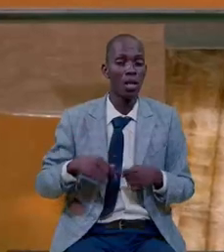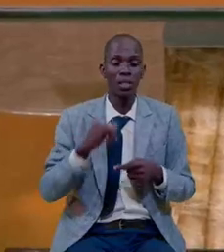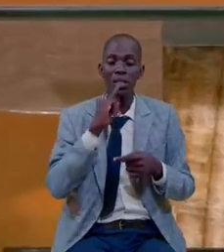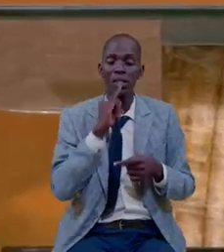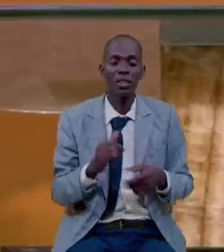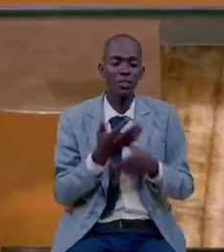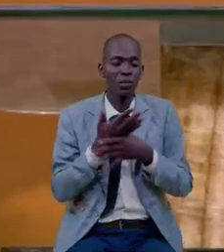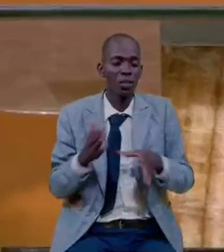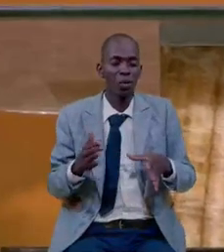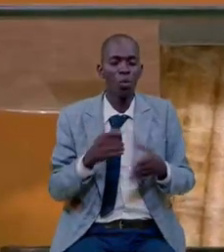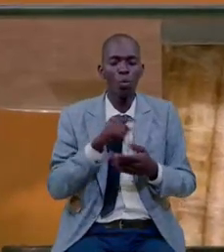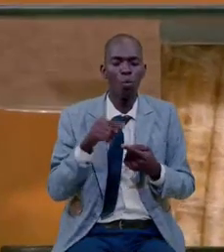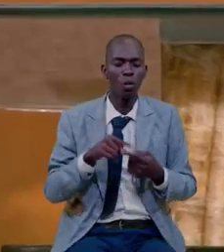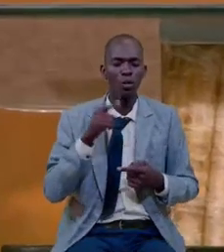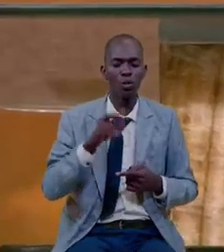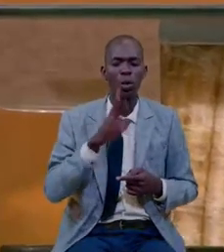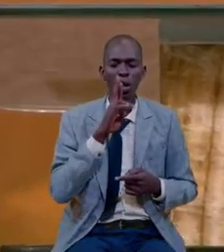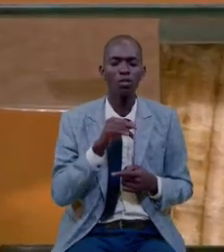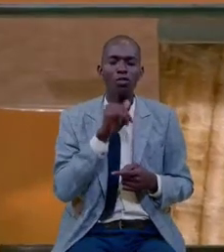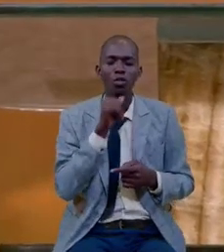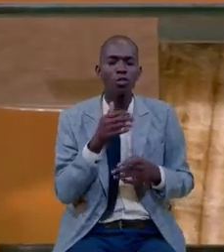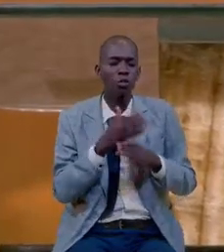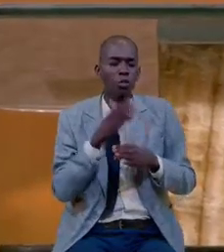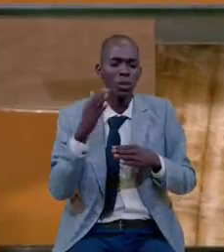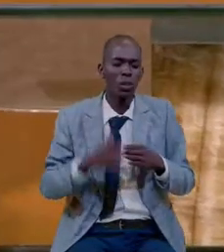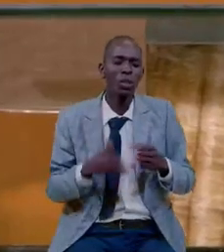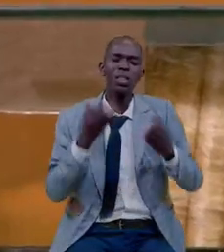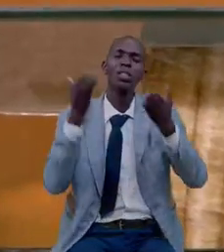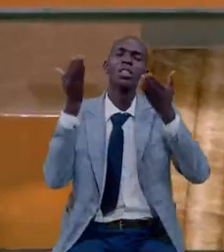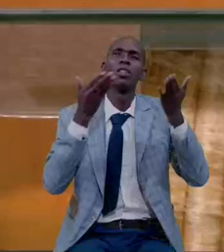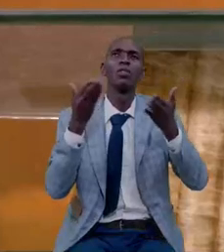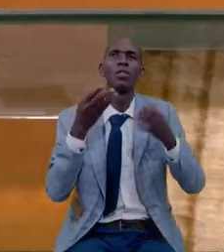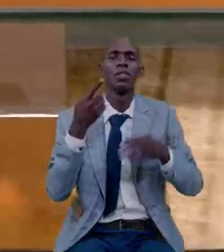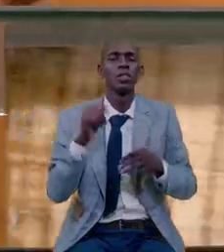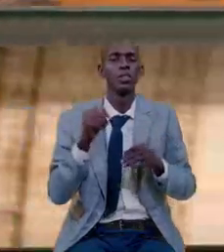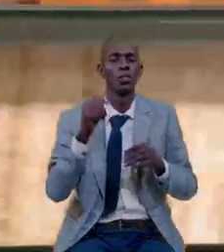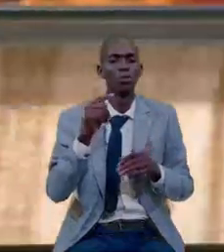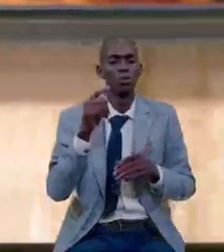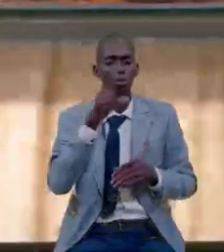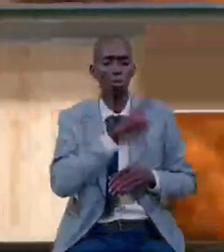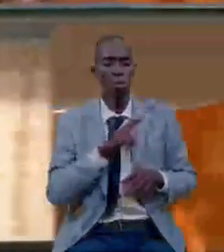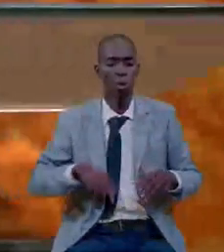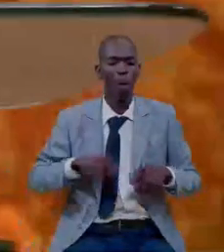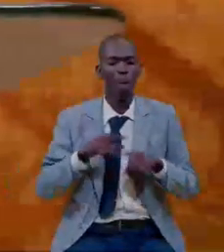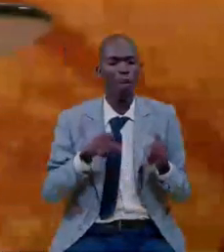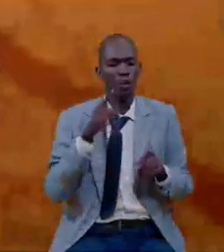lorsque vous ne vous appuyez pas sur le Seigneur, lorsque vous ne savez pas totalement le Seigneur, mais vous avez d'autres choses,